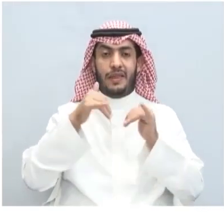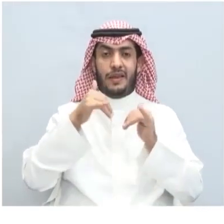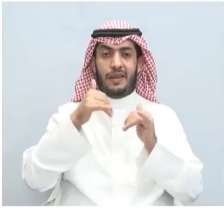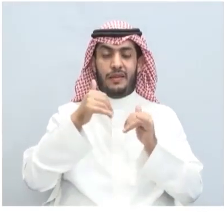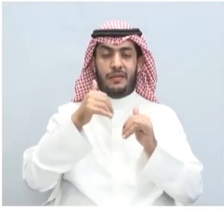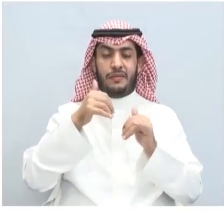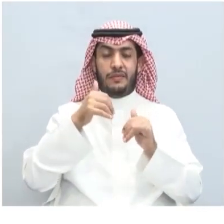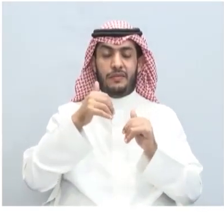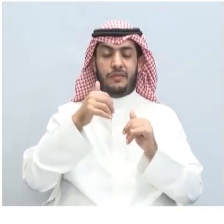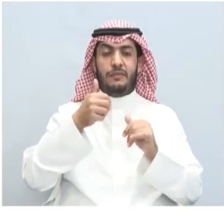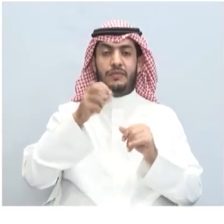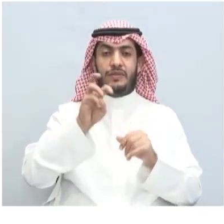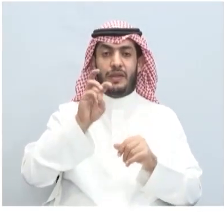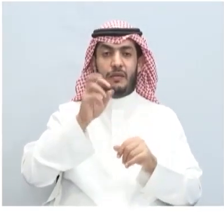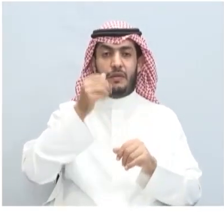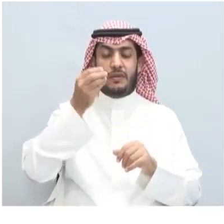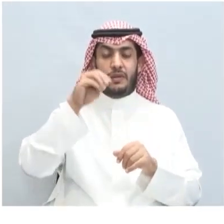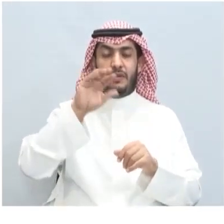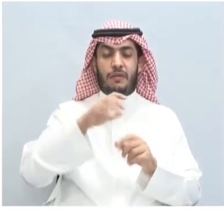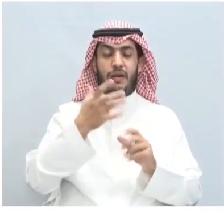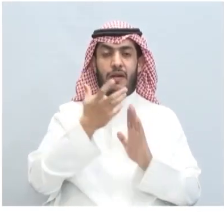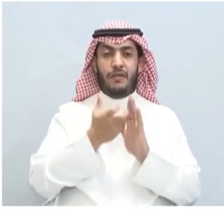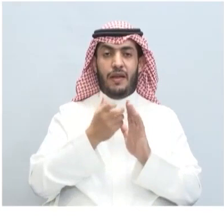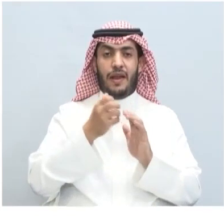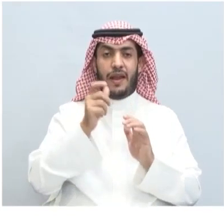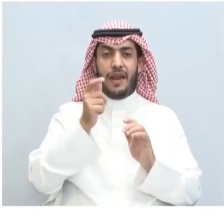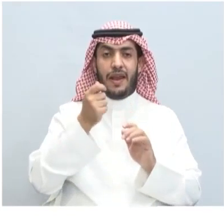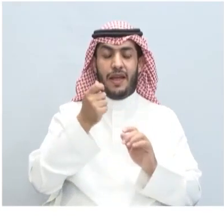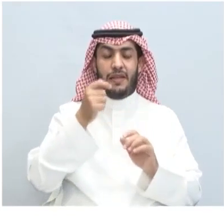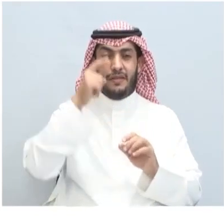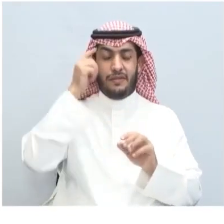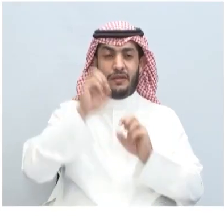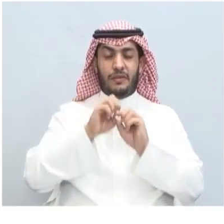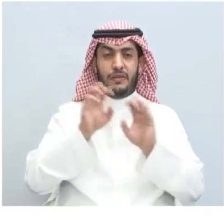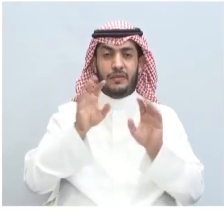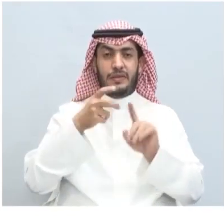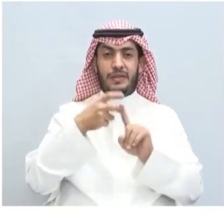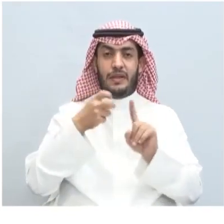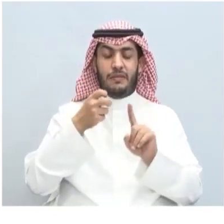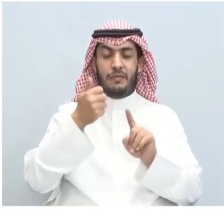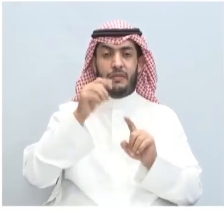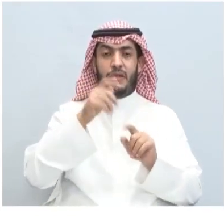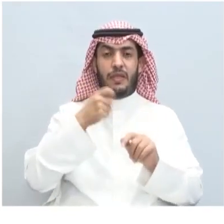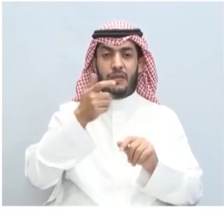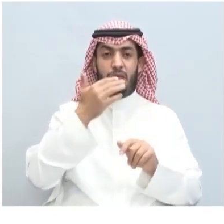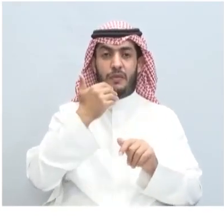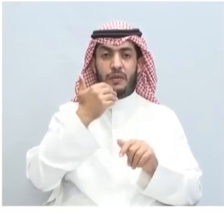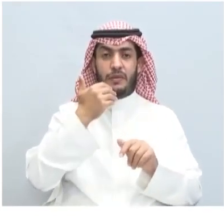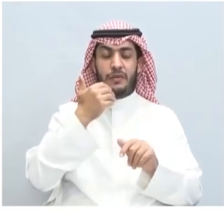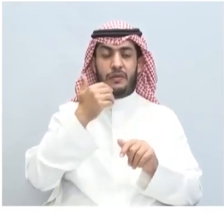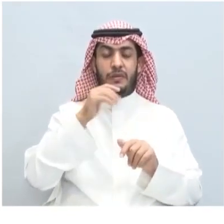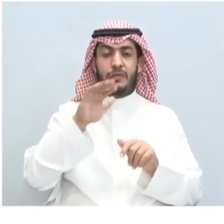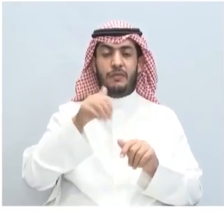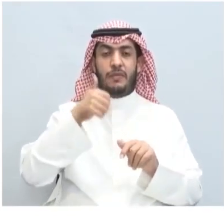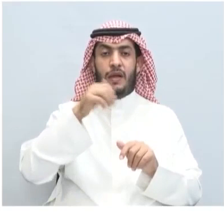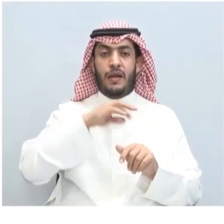باعتبار ان الشركه لا تزال تحتفظ بالنقد المتاح اذا وزعت بالتاكيد اسهم هي لم تقم بدفع اموال وبالتالي